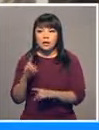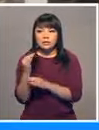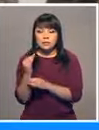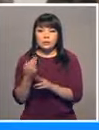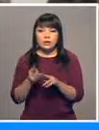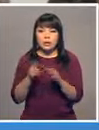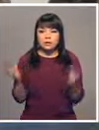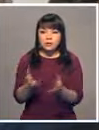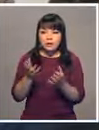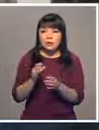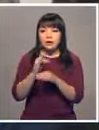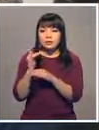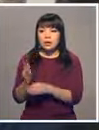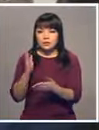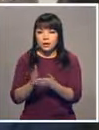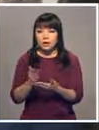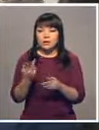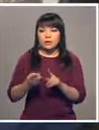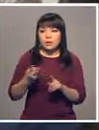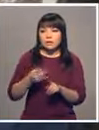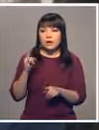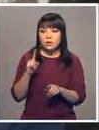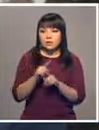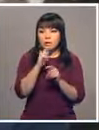солай жүрміз. Екінші балаға енді осы өздері сыйлап жатыр.